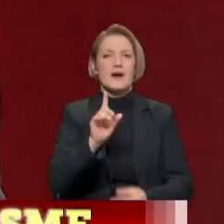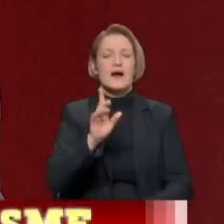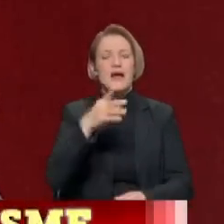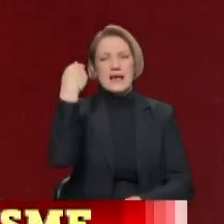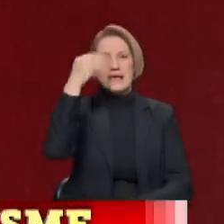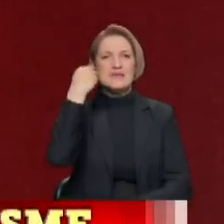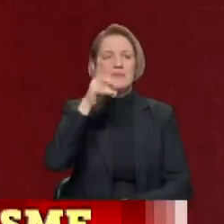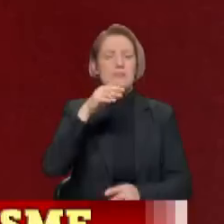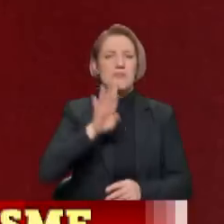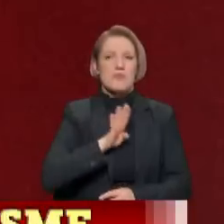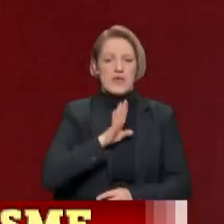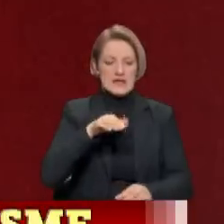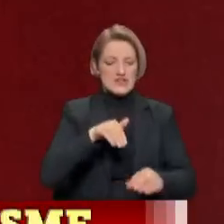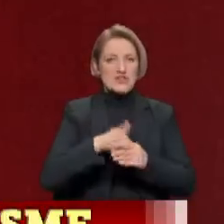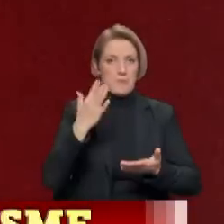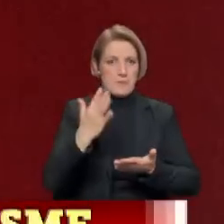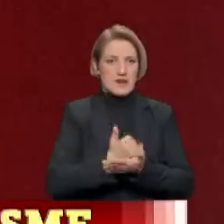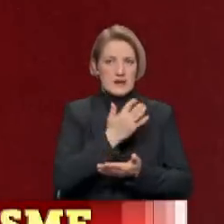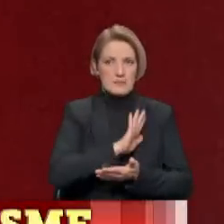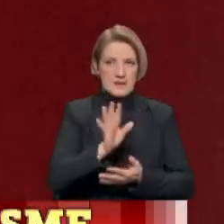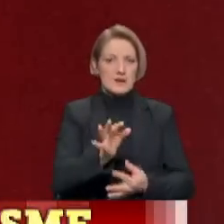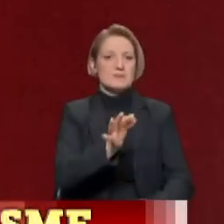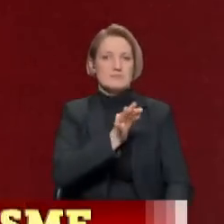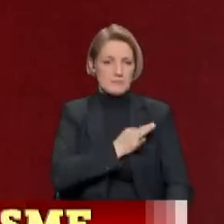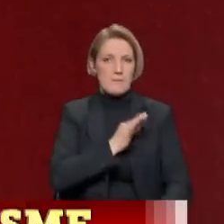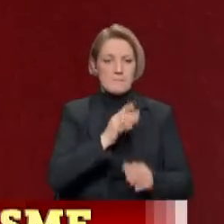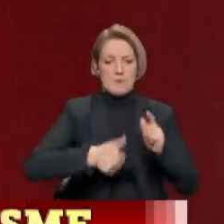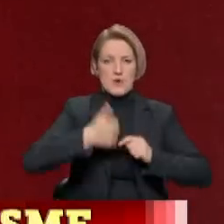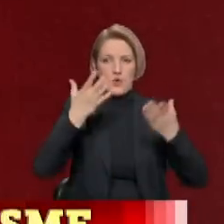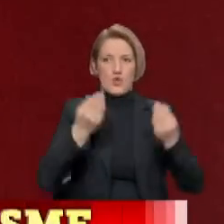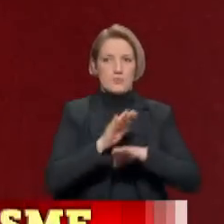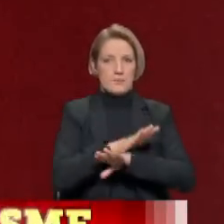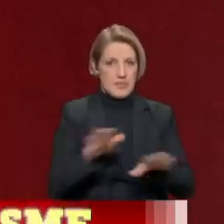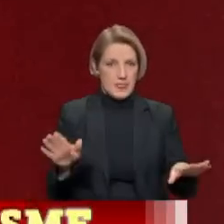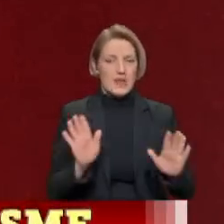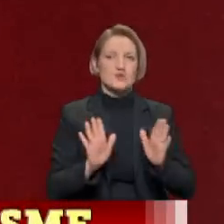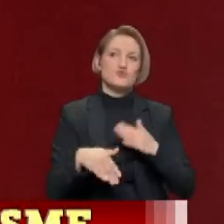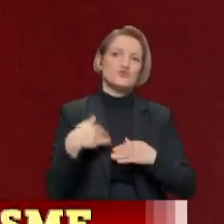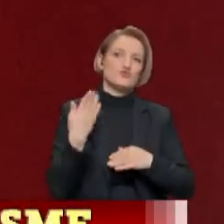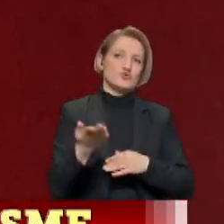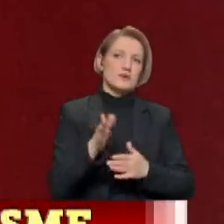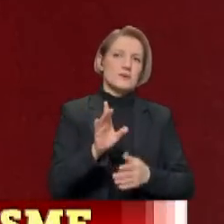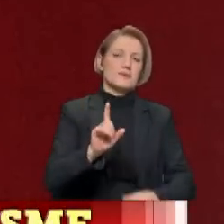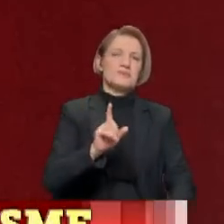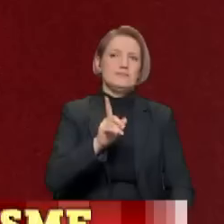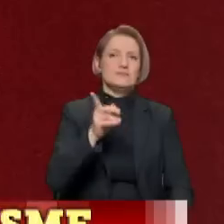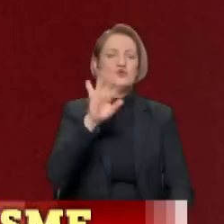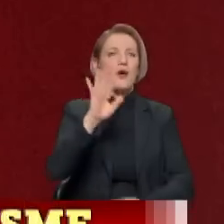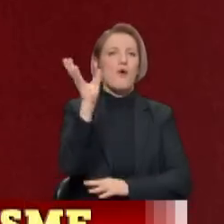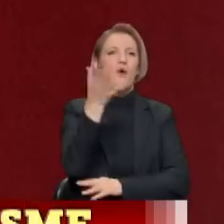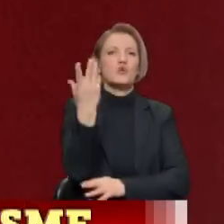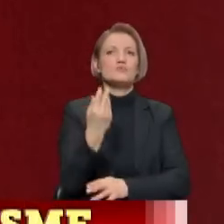Ekrem İmamoğlu. Çünkü seçimi kazandı, mazbatayı verdiler. Sonra tabii hortumlar kesilecek